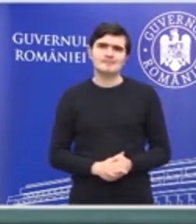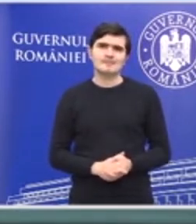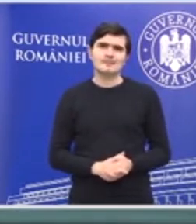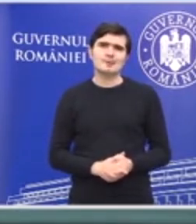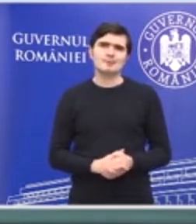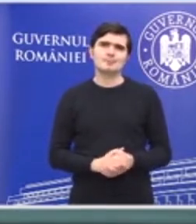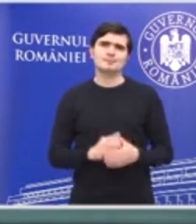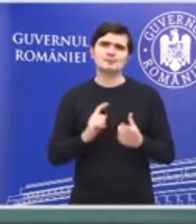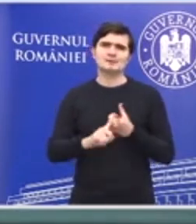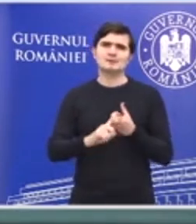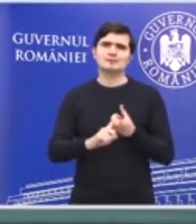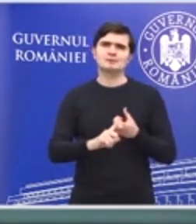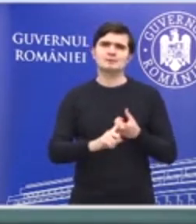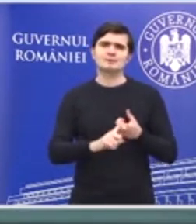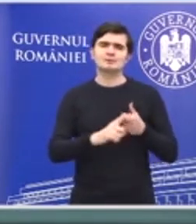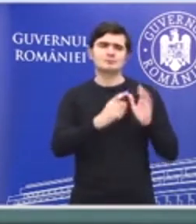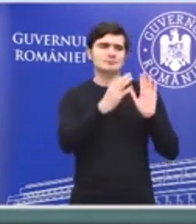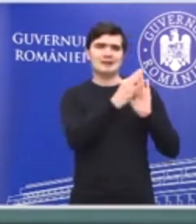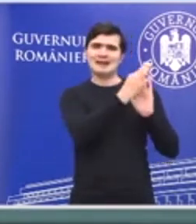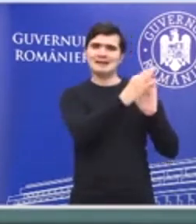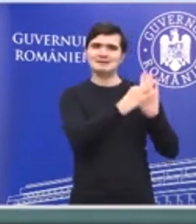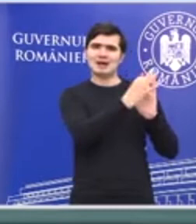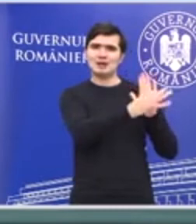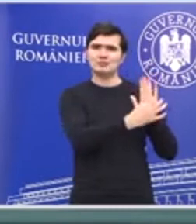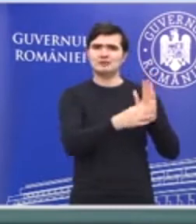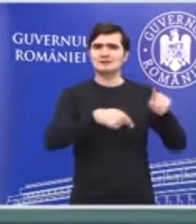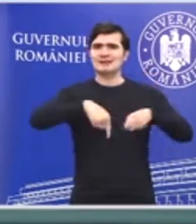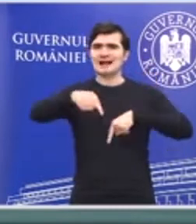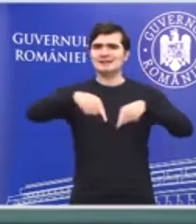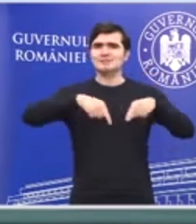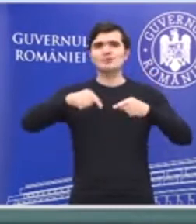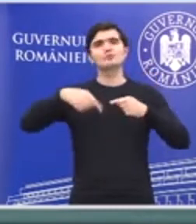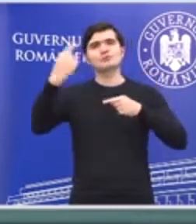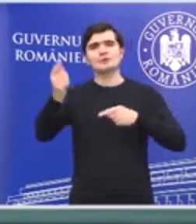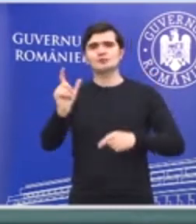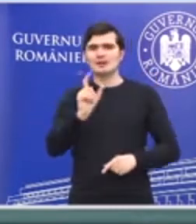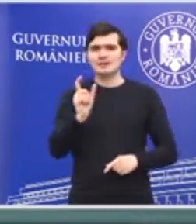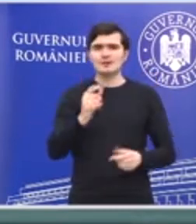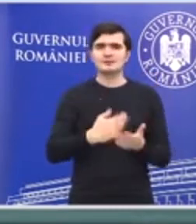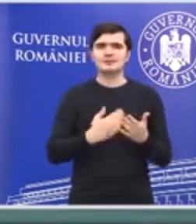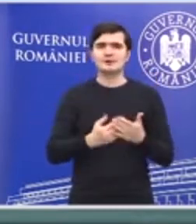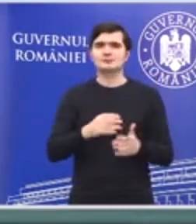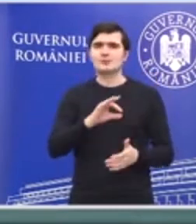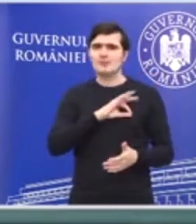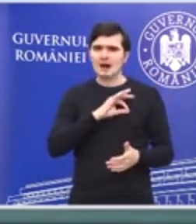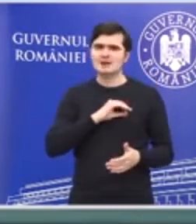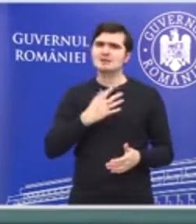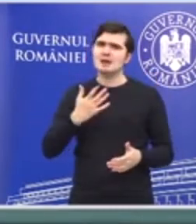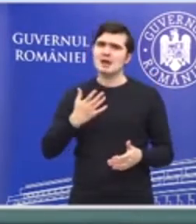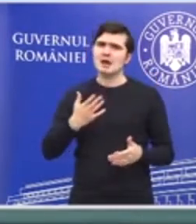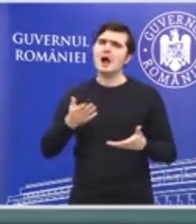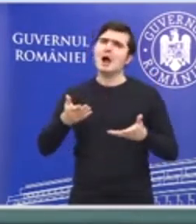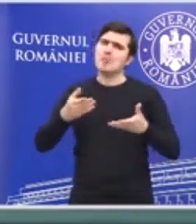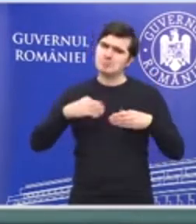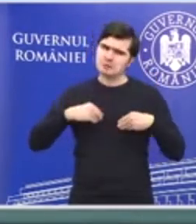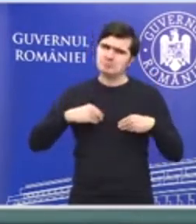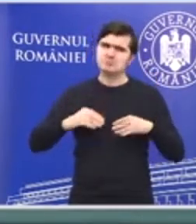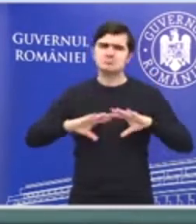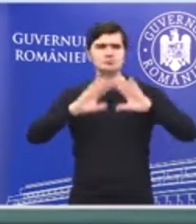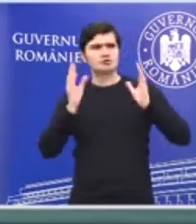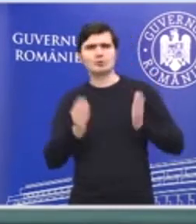Cu privire la calendarul livrărilor pentru următoarea perioadă, pentru martie am primit un total